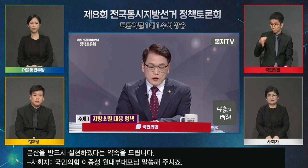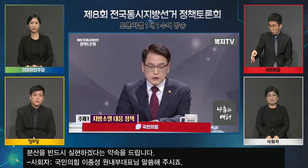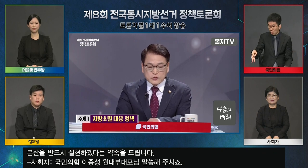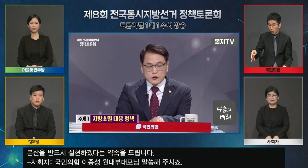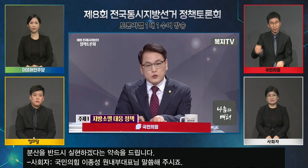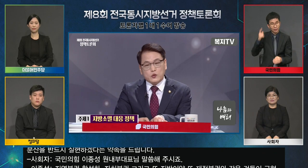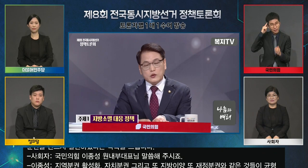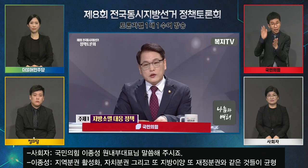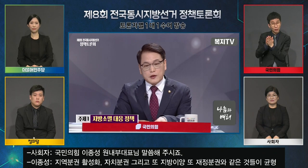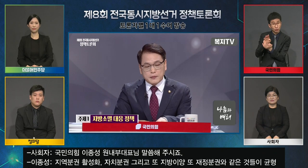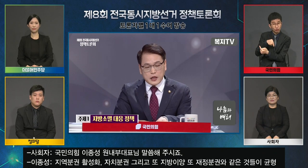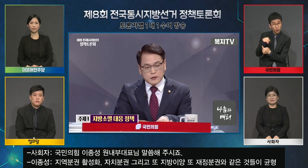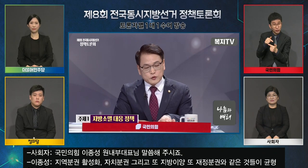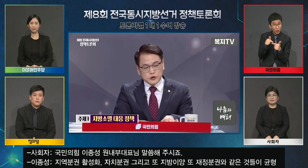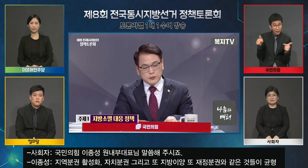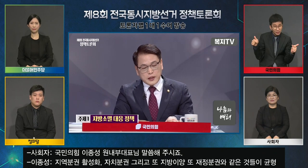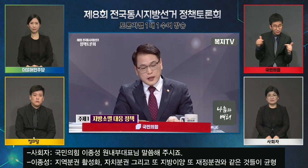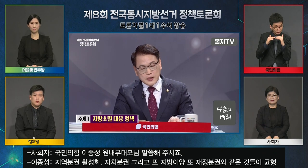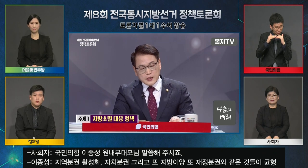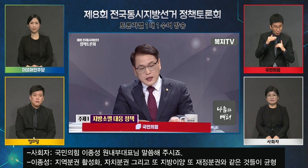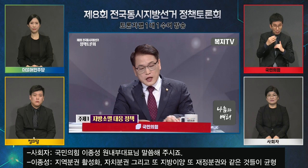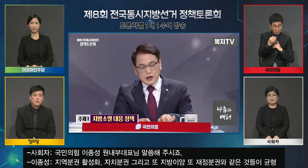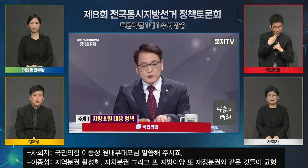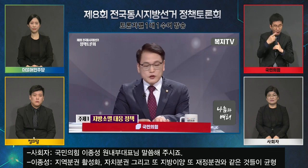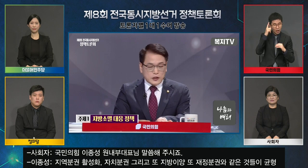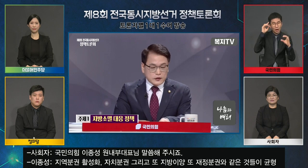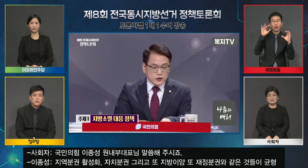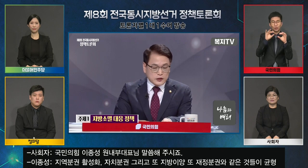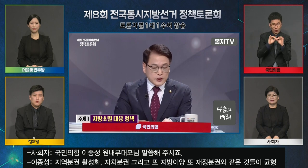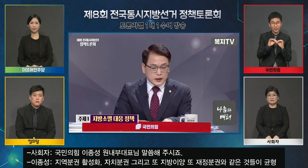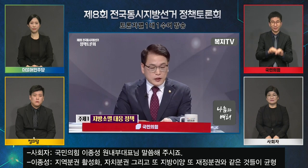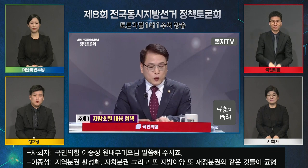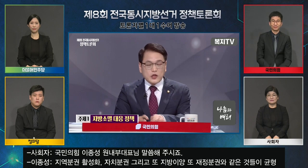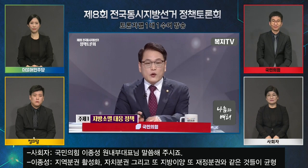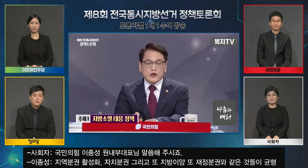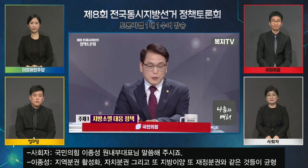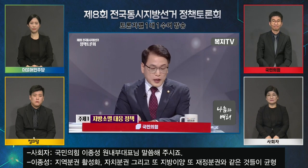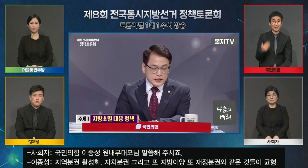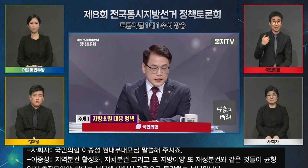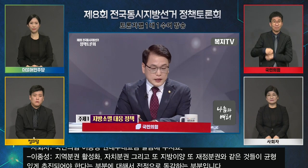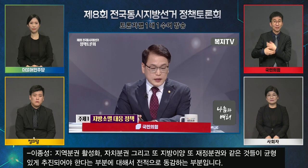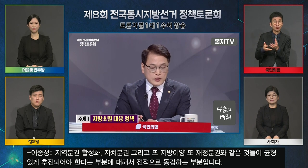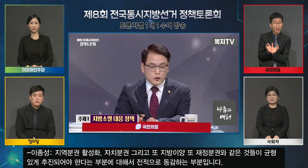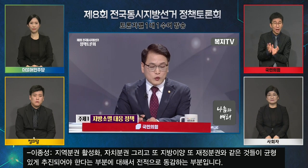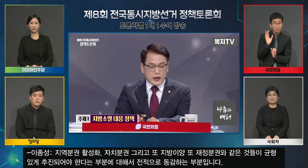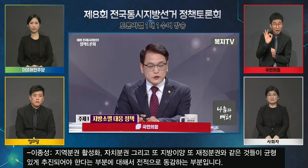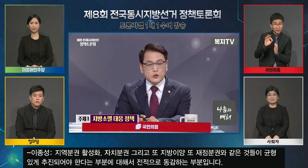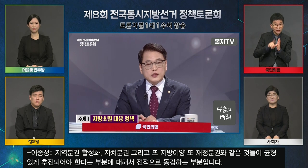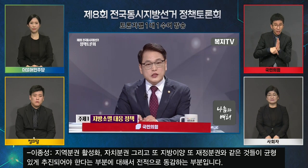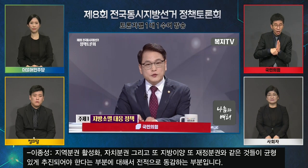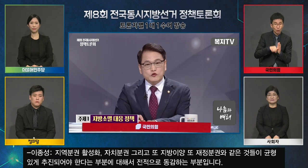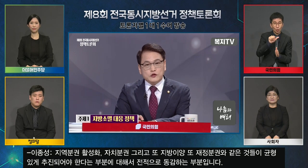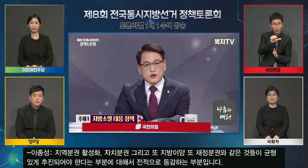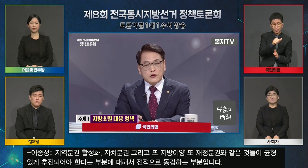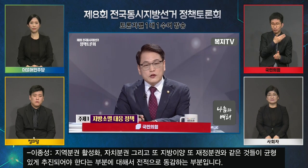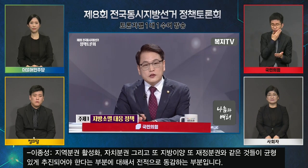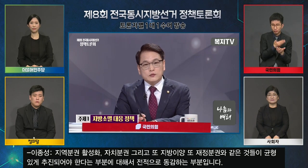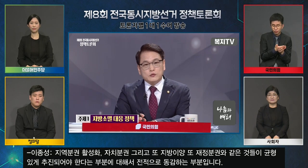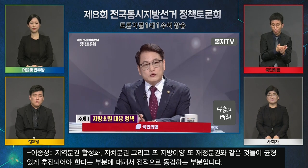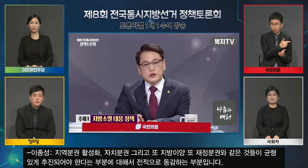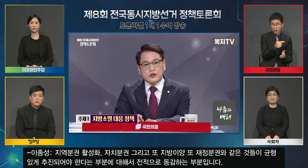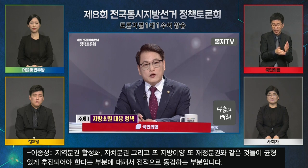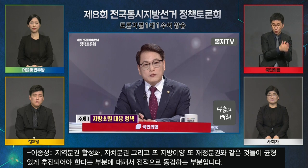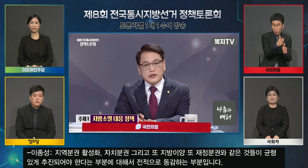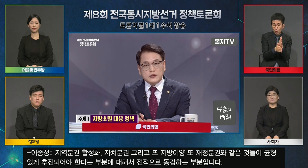대해서 전적으로 동감하는 부분입니다. 아까 민주당에서 5대 광역 메가시티, 그리고 강소도시 집중육성